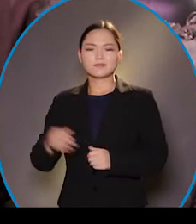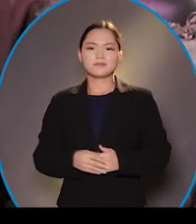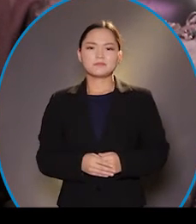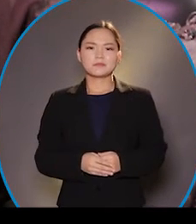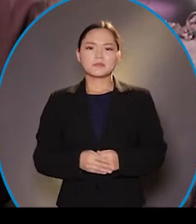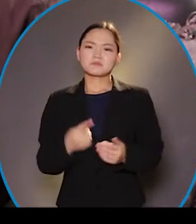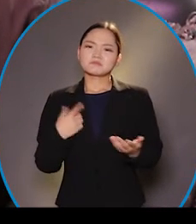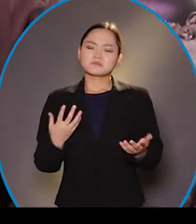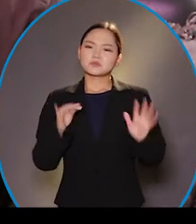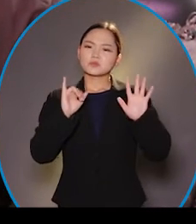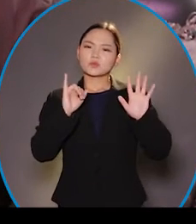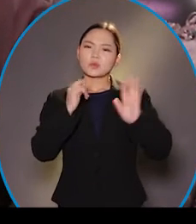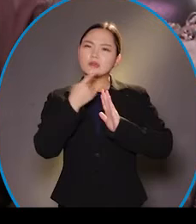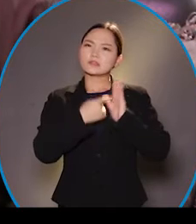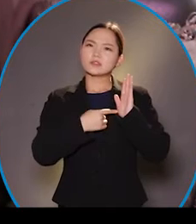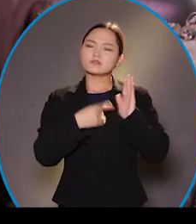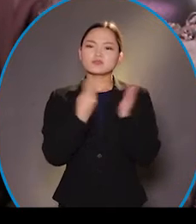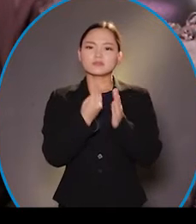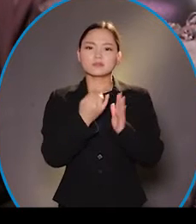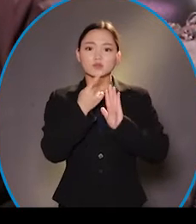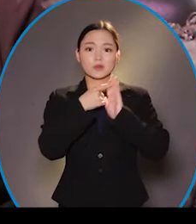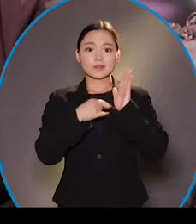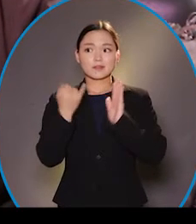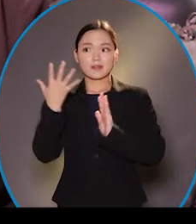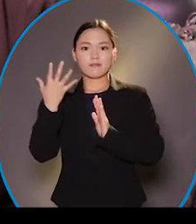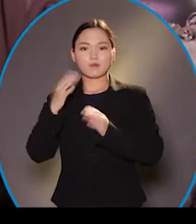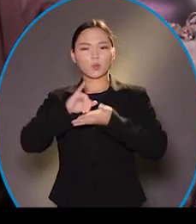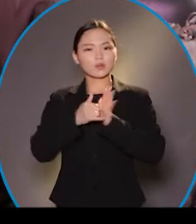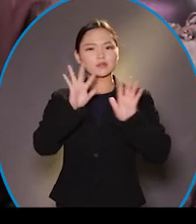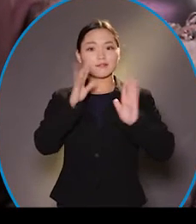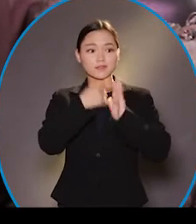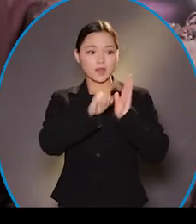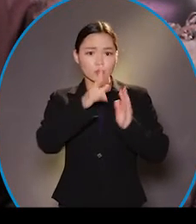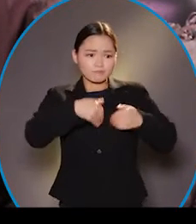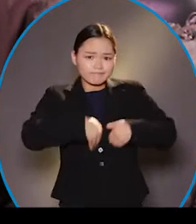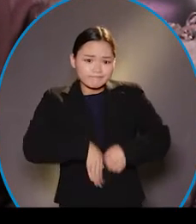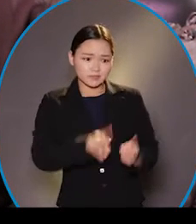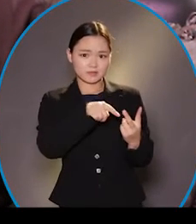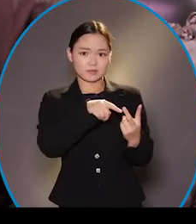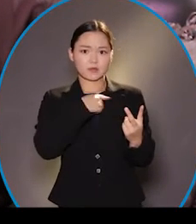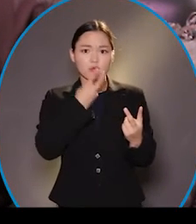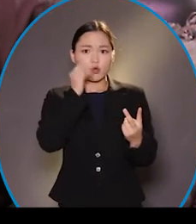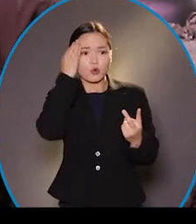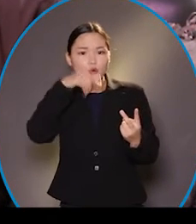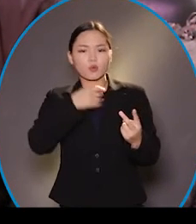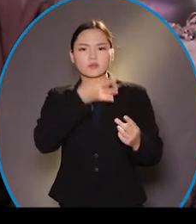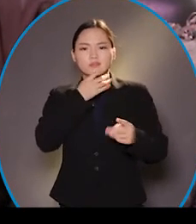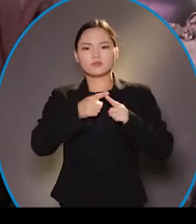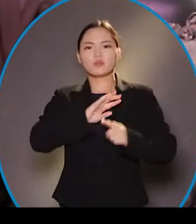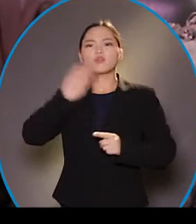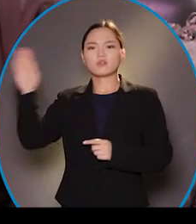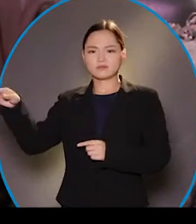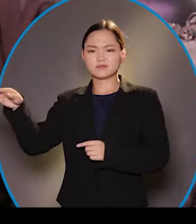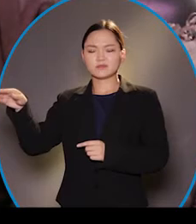Тэгээд би чинь 6 сарын баг 5 сарын 13-нд хоёр өгтөө төрөөд нэг 20 хоноогүй тэгээд би өдөө яваад гисэн.